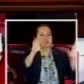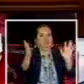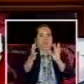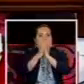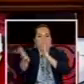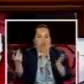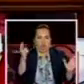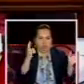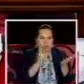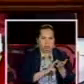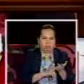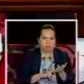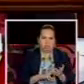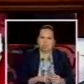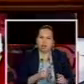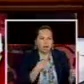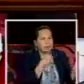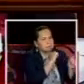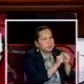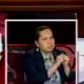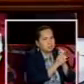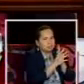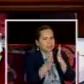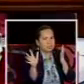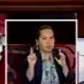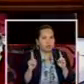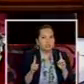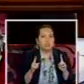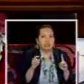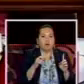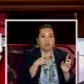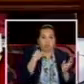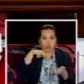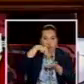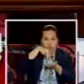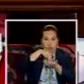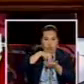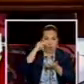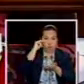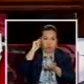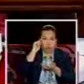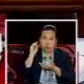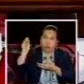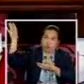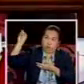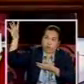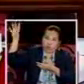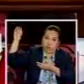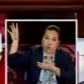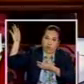ho si speaker doon ho nag PowerPoint presentation, kaming lahat ho nakaharap doon, so doon ho sa